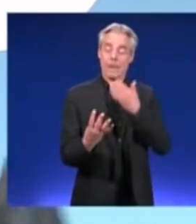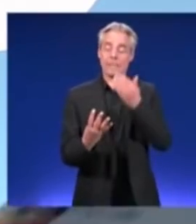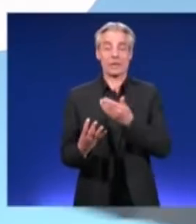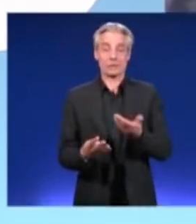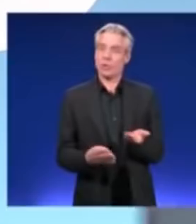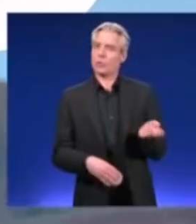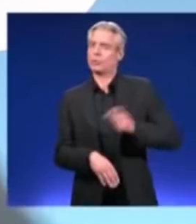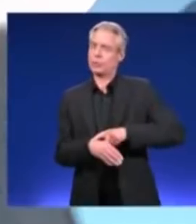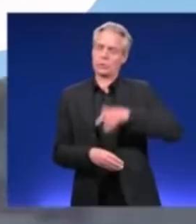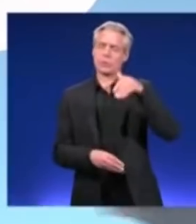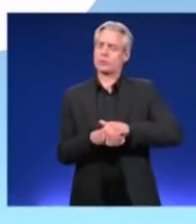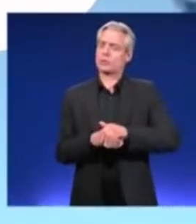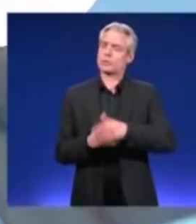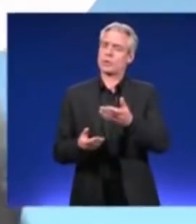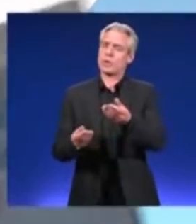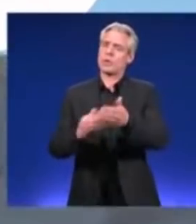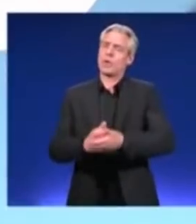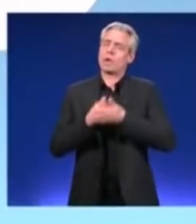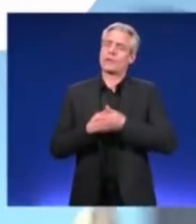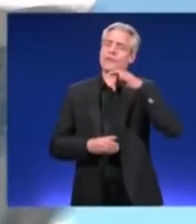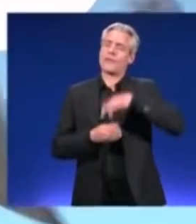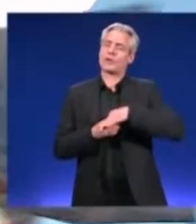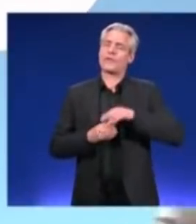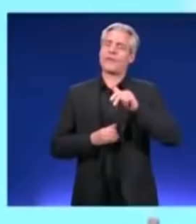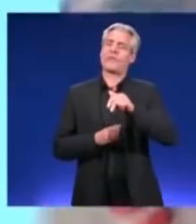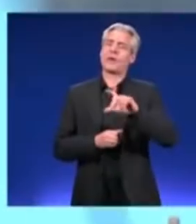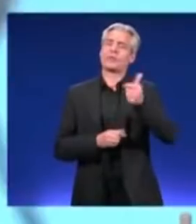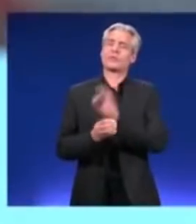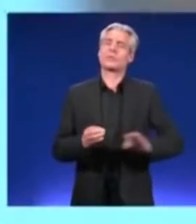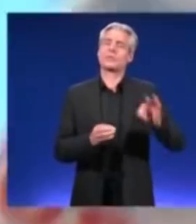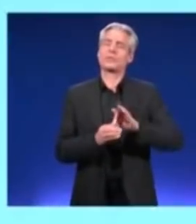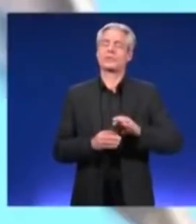ce soir, apporté leur soutien.